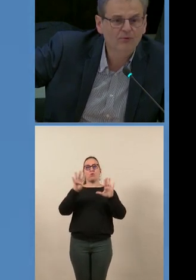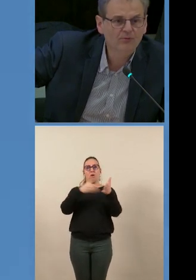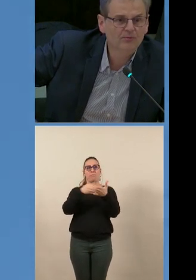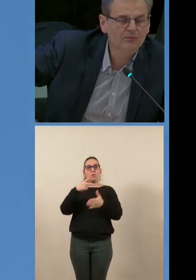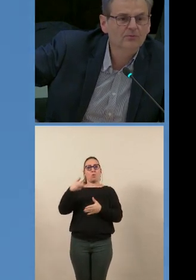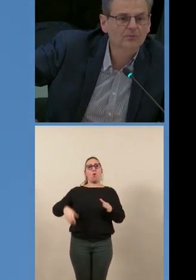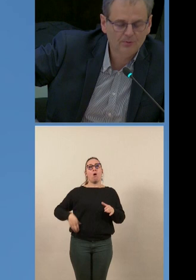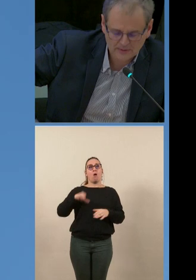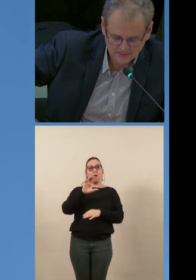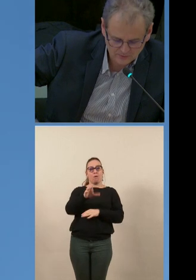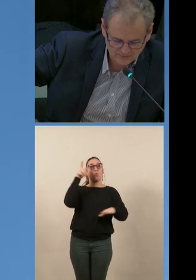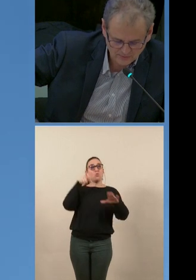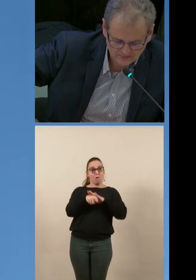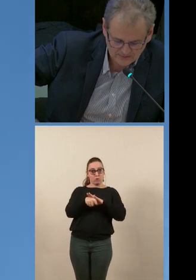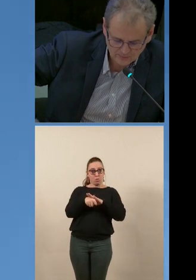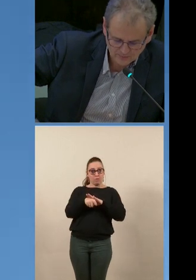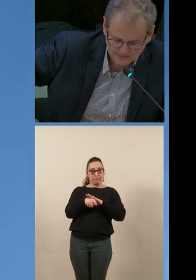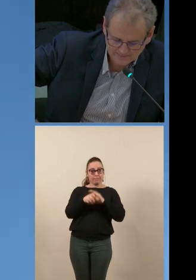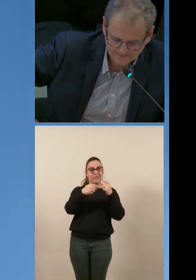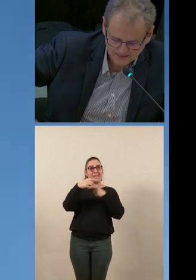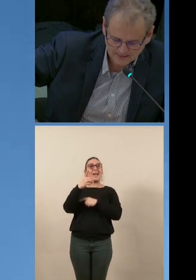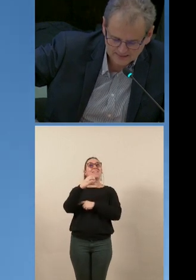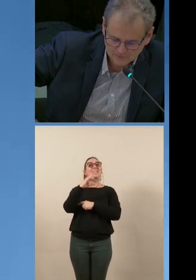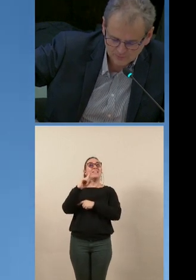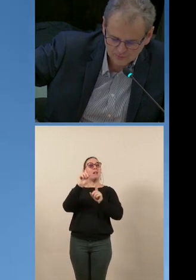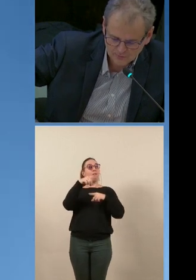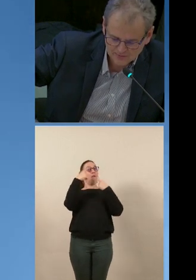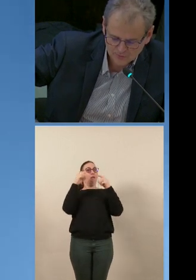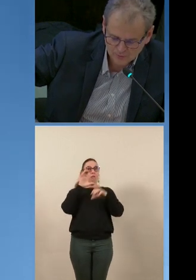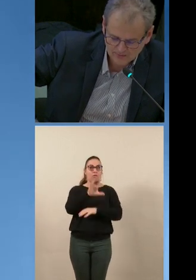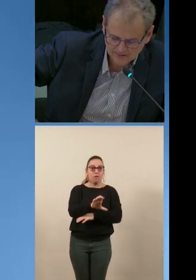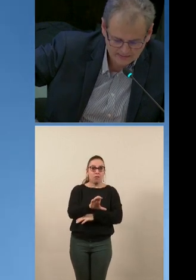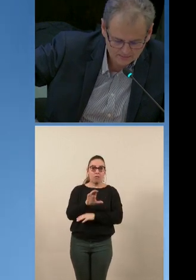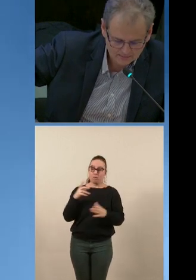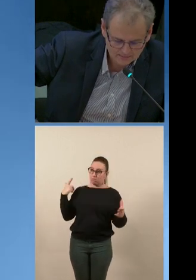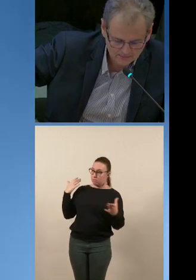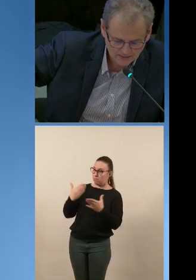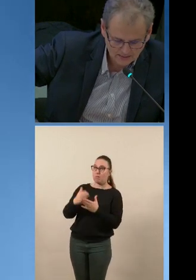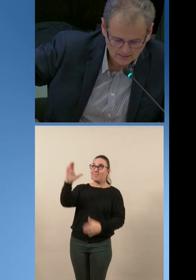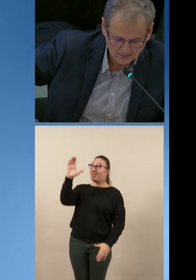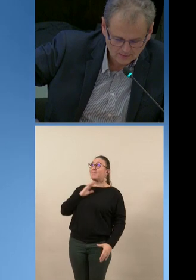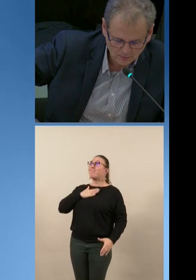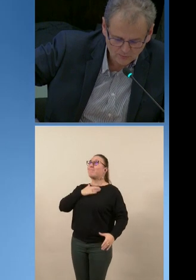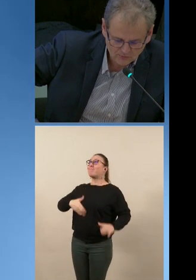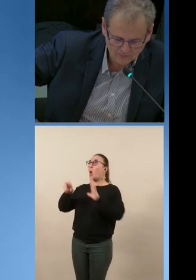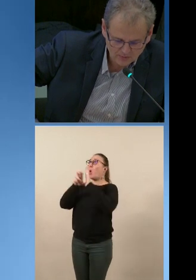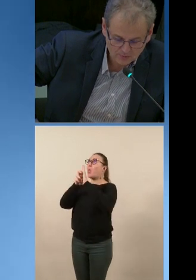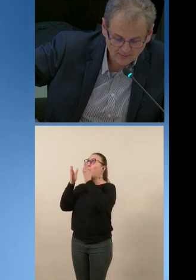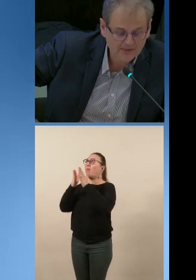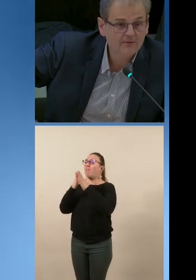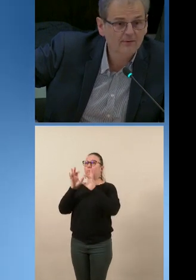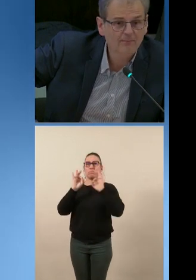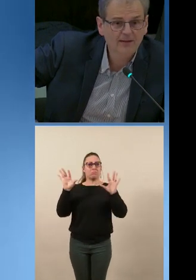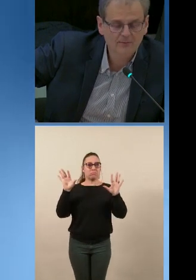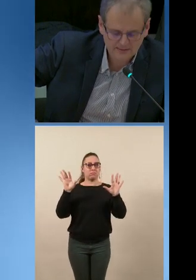de subvention donc à la dotation des ciles demandé rien n'est obtenu à ce jour par la ville alors que nous sommes je le